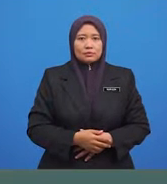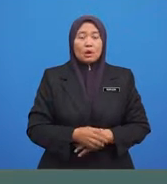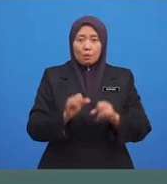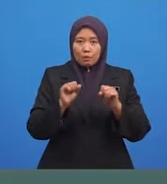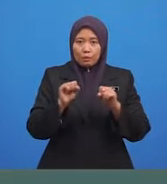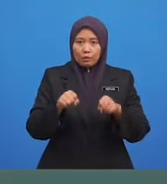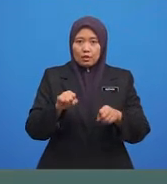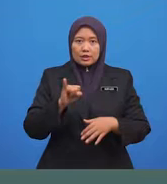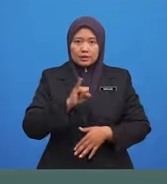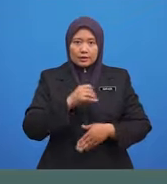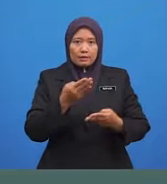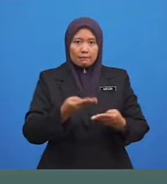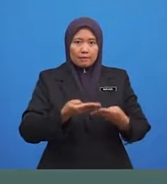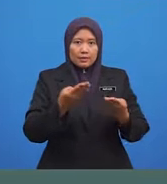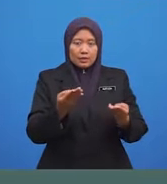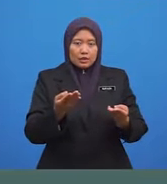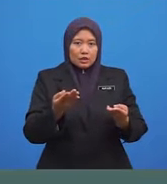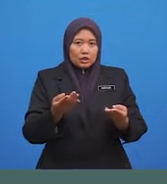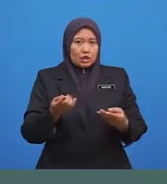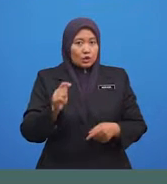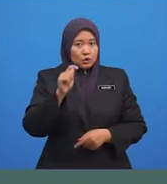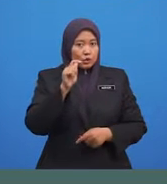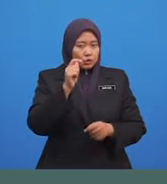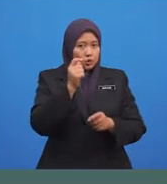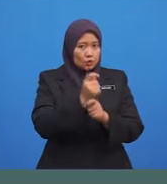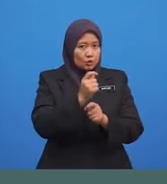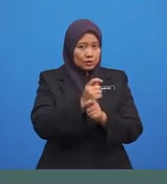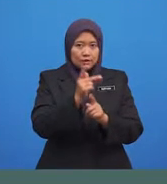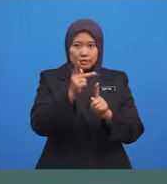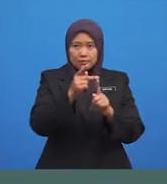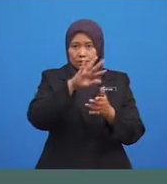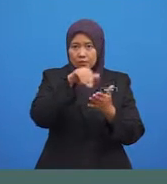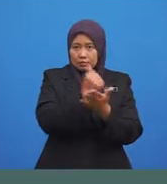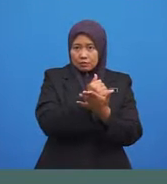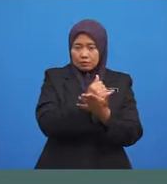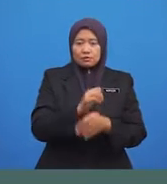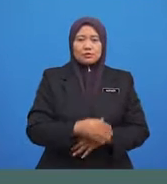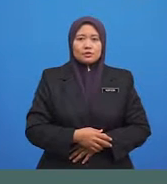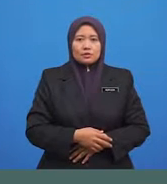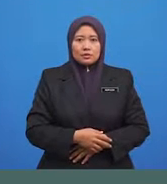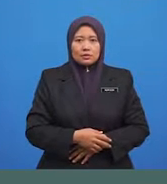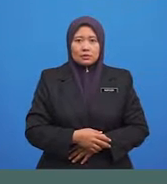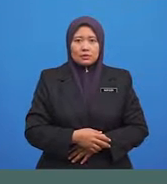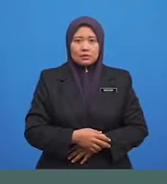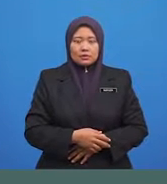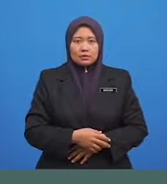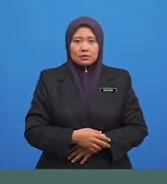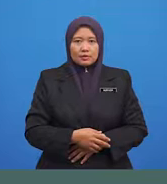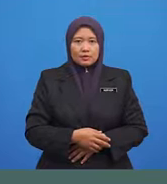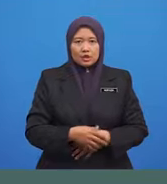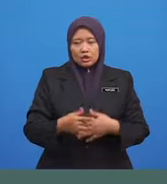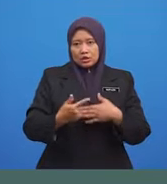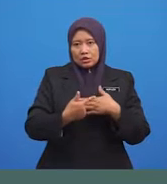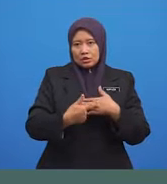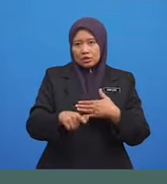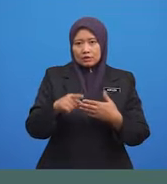Boleh cikgu bagi murid-murid tugasan? Boleh. Bagusnya. Baiklah. Selepas